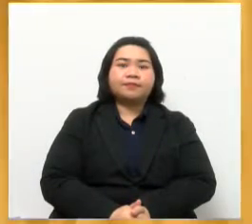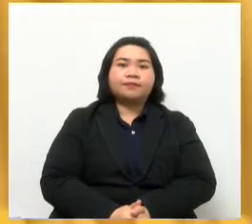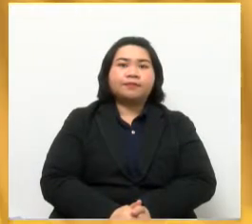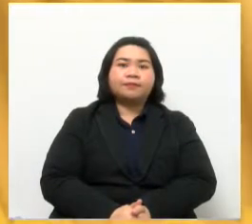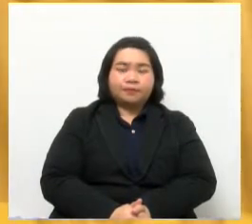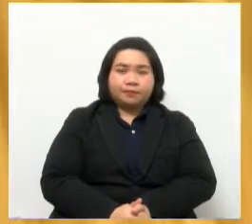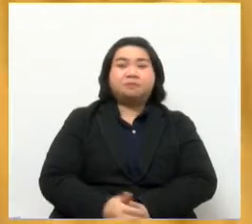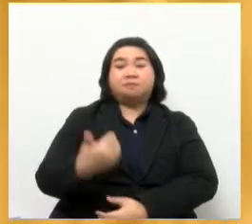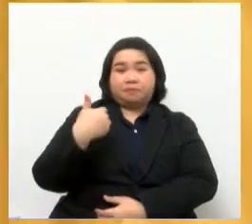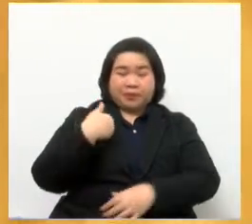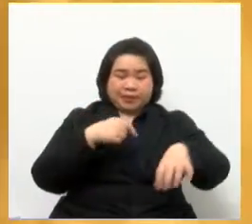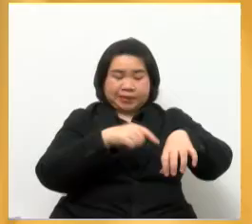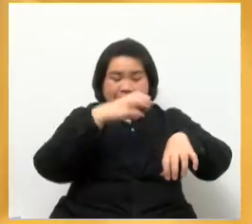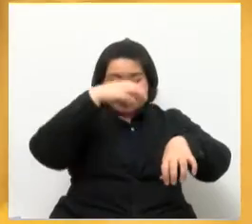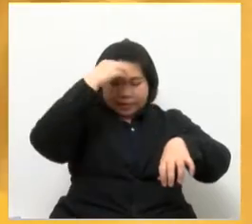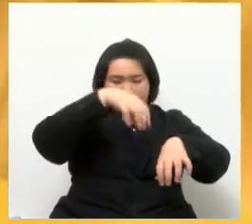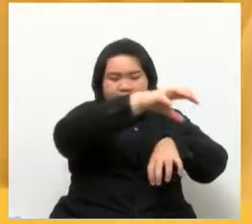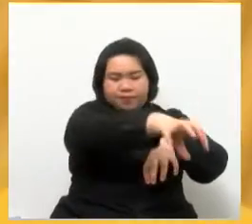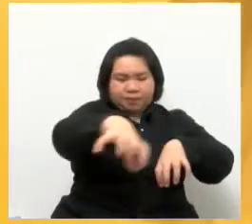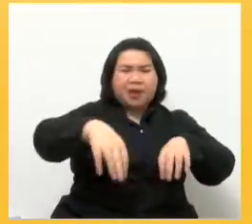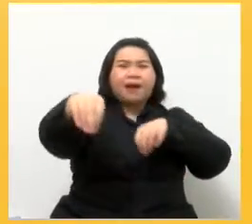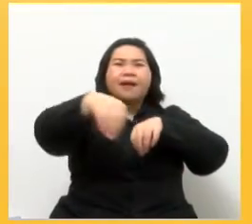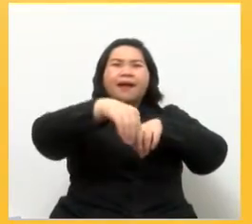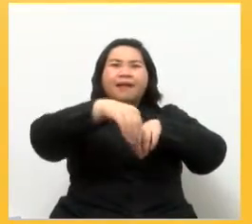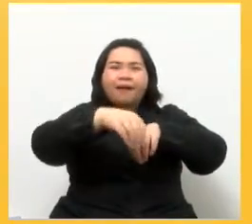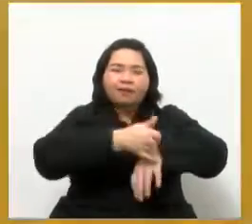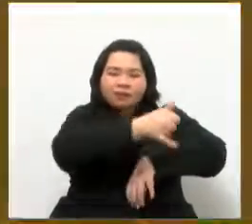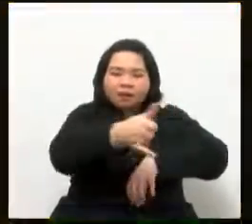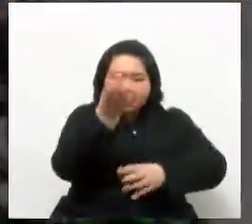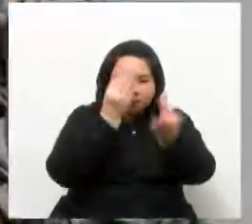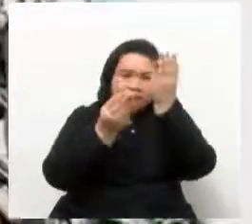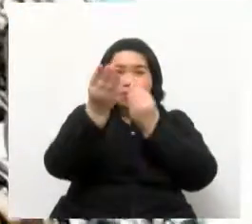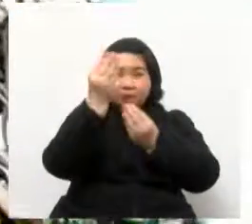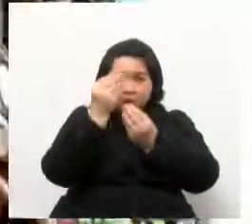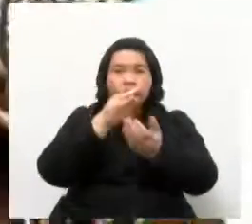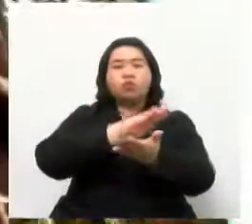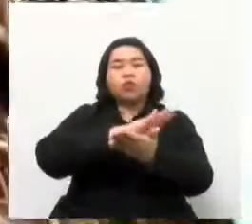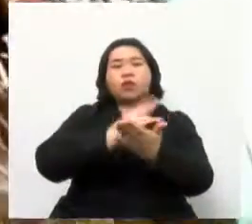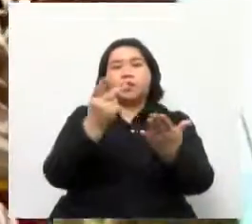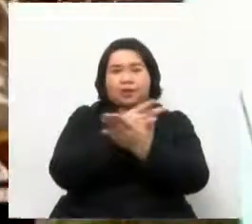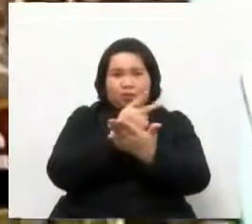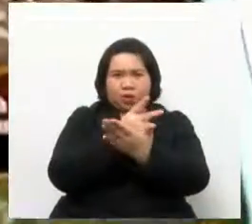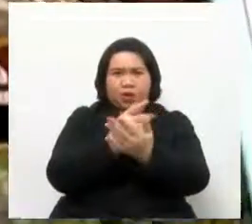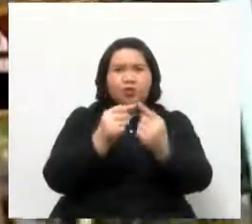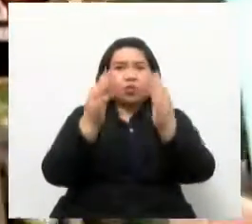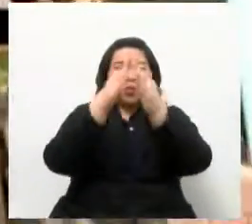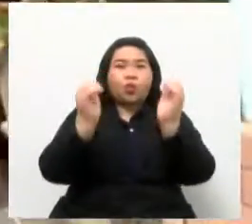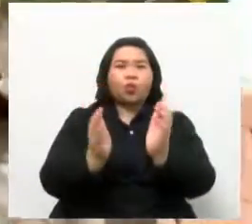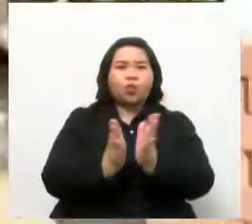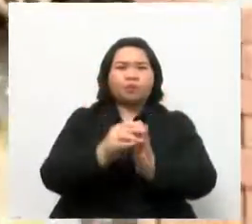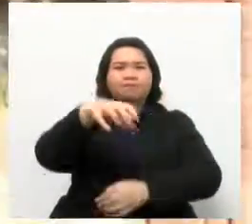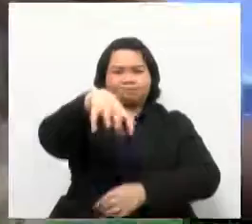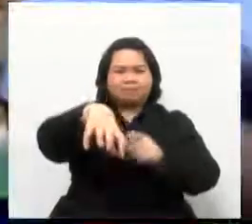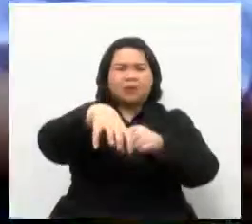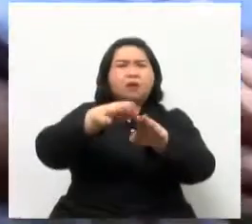การบูรณาการแหล่งเรียนรู้กับแหล่งเรียนรู้โรงเรียนวัดเบญญพาสโบสถ์มหาอุดหรือวัดสิงห์ทยานอ